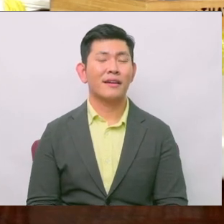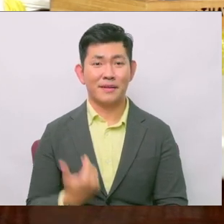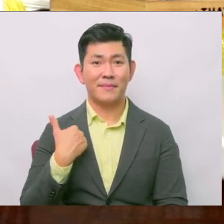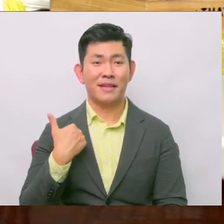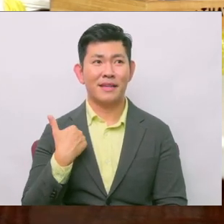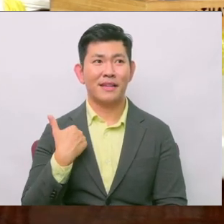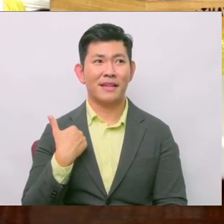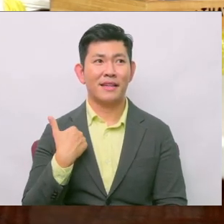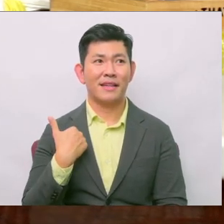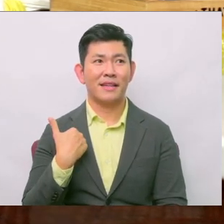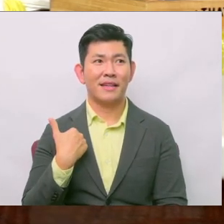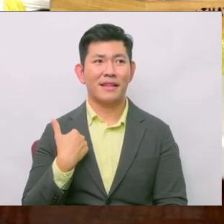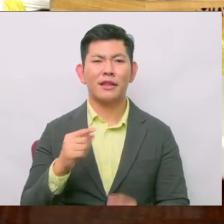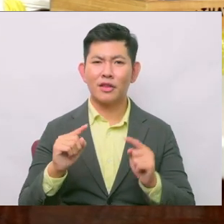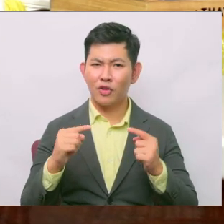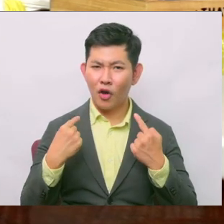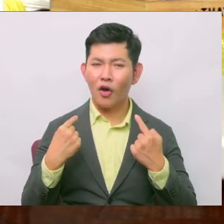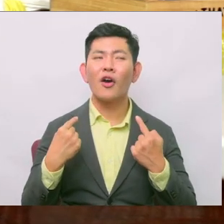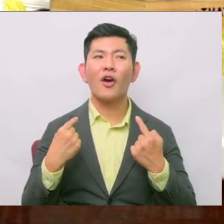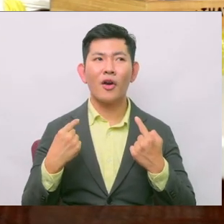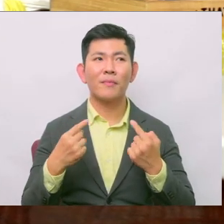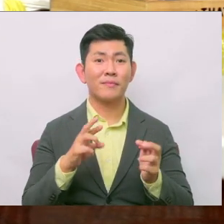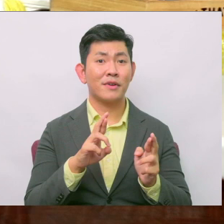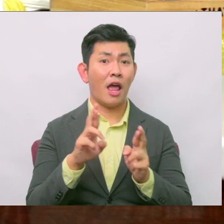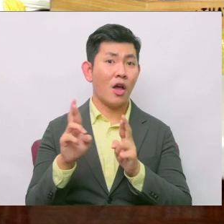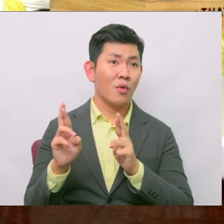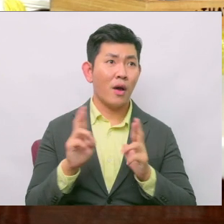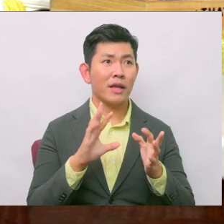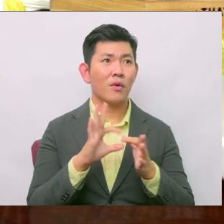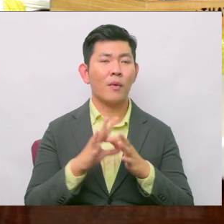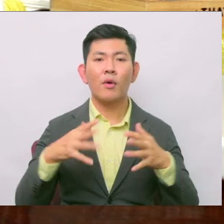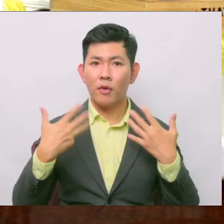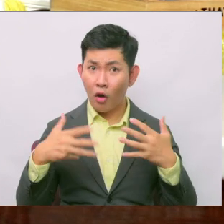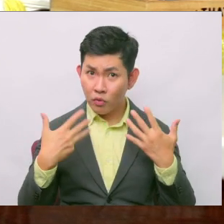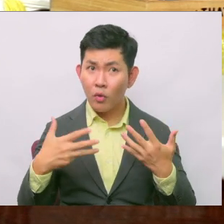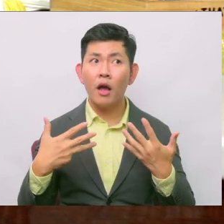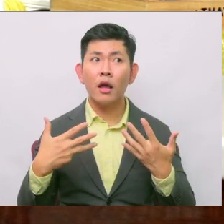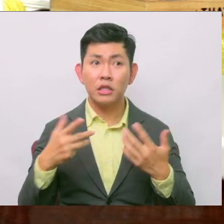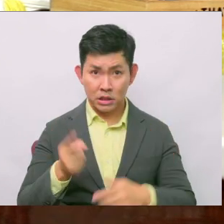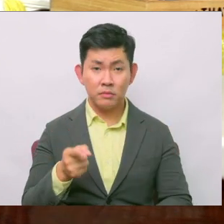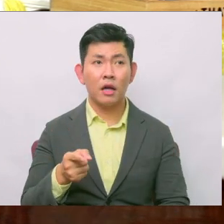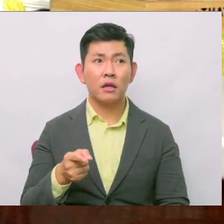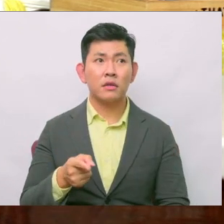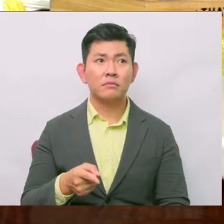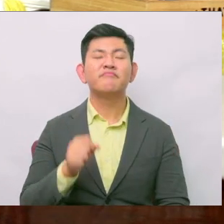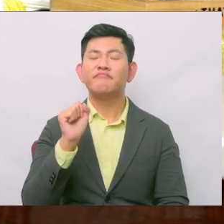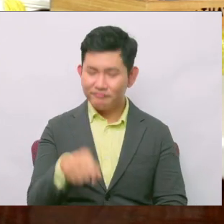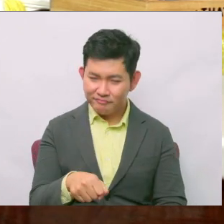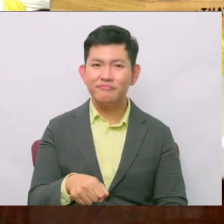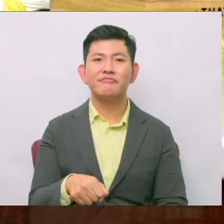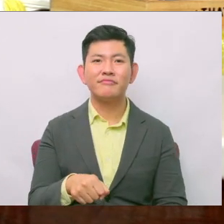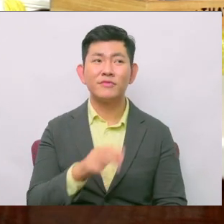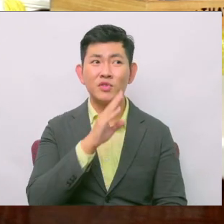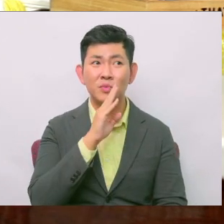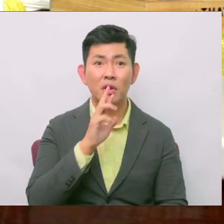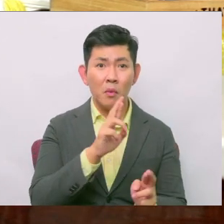มีคนตอบมาว่าต้องระมัดระวังเรื่องความร้อนด้วยจริงไหมคะแม่เปิ้ล จริงค่ะ ถ้าเกิดว่าไม่ระมัดระ